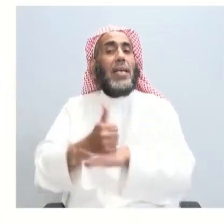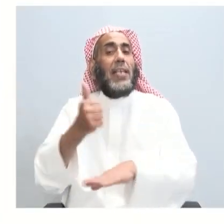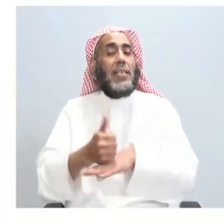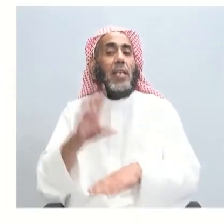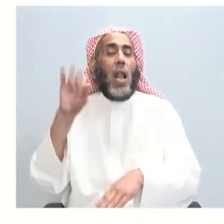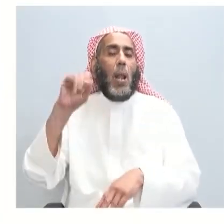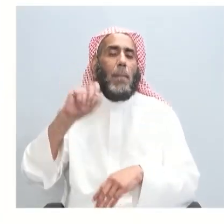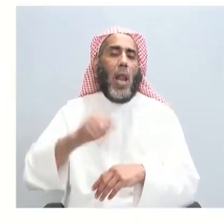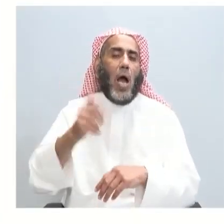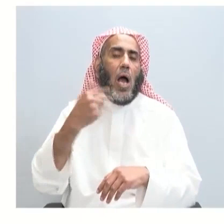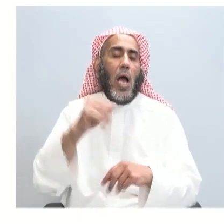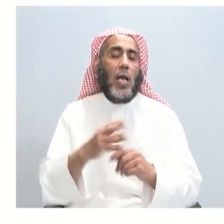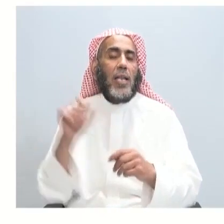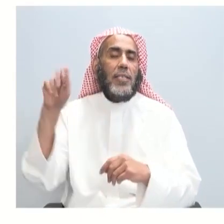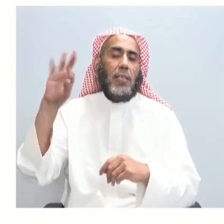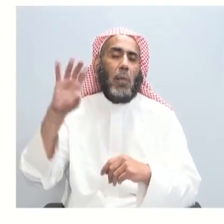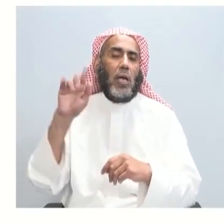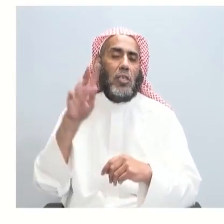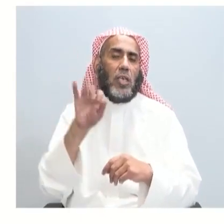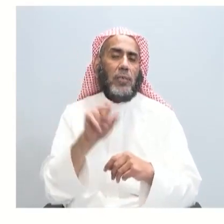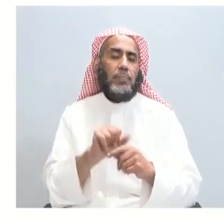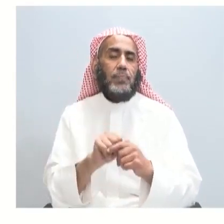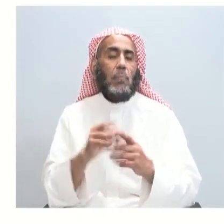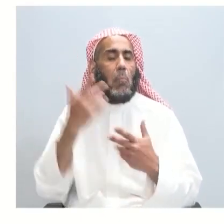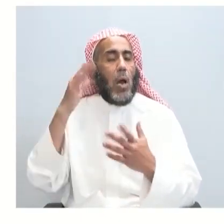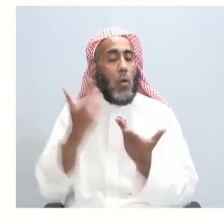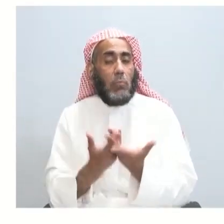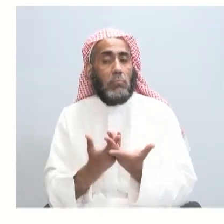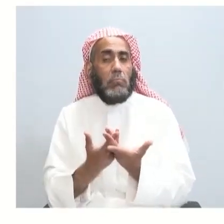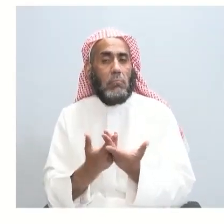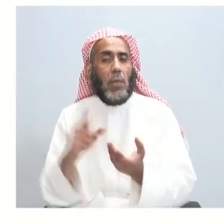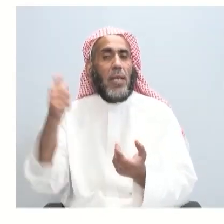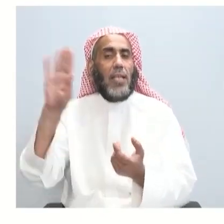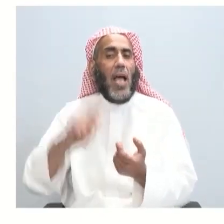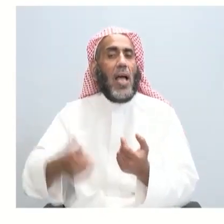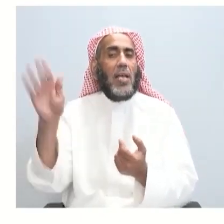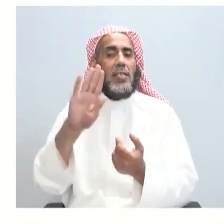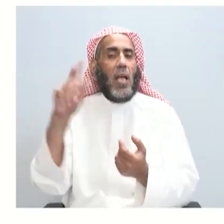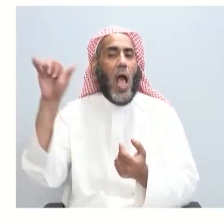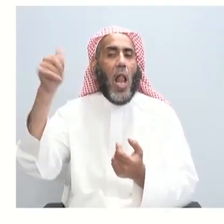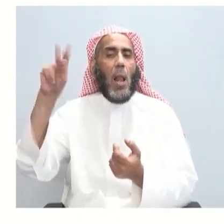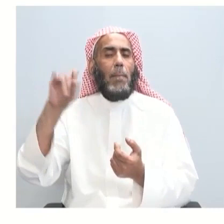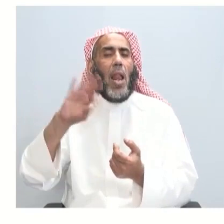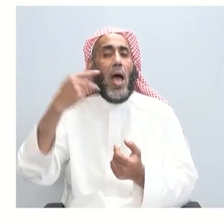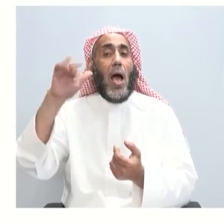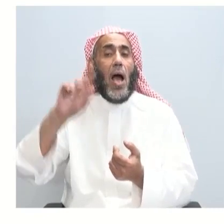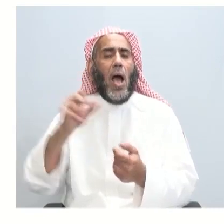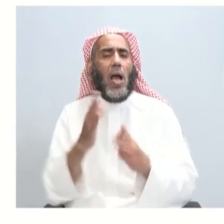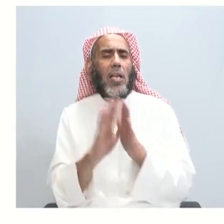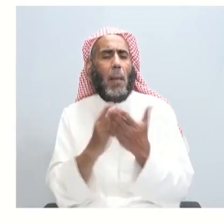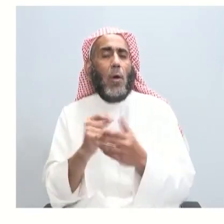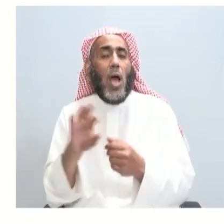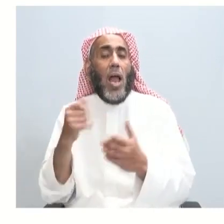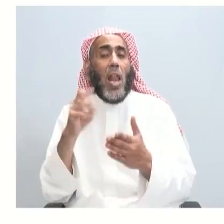البلاغه للزمخشري ما رايكم الرابع عشر الباب هو